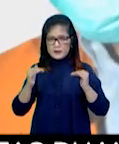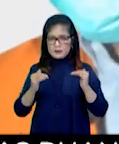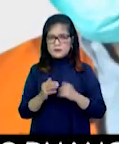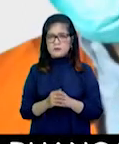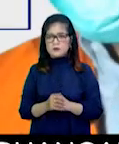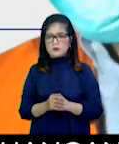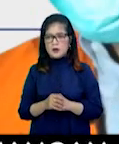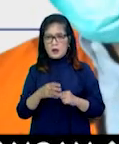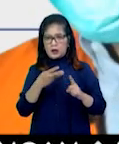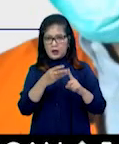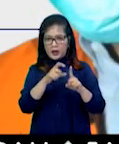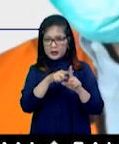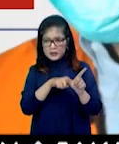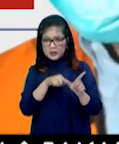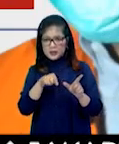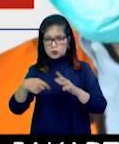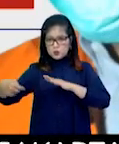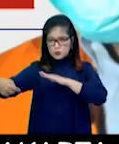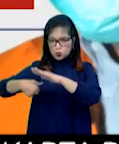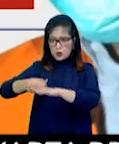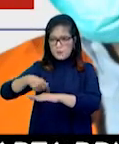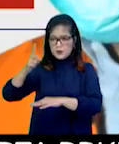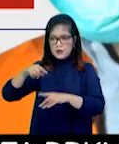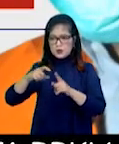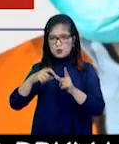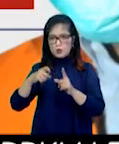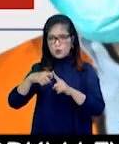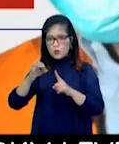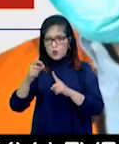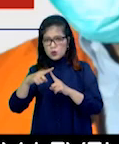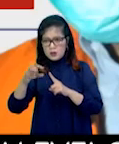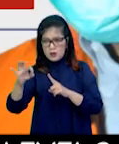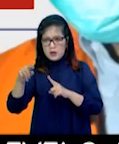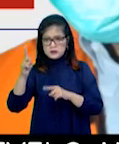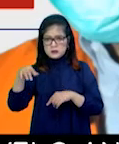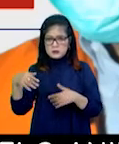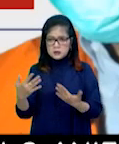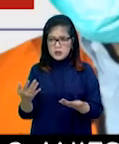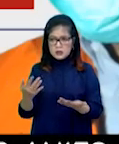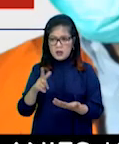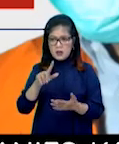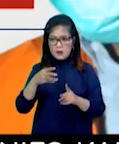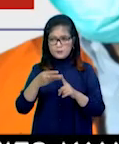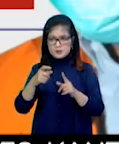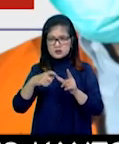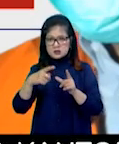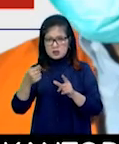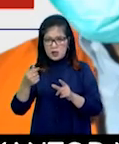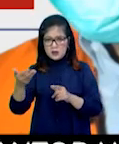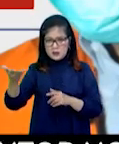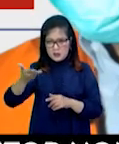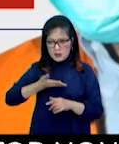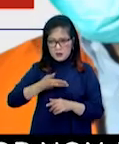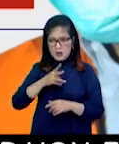Edi Prabowo divonis bersalah menerima suap dalam pembagian kuota ekspor benur lobster. Ia disebut menerima uang 24,6 miliar rupiah